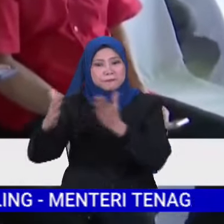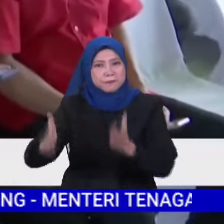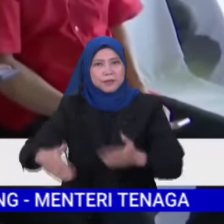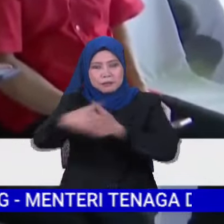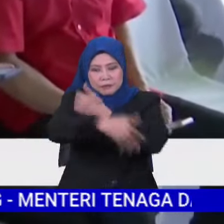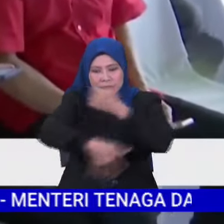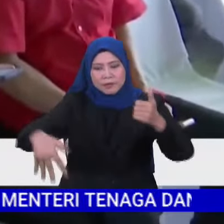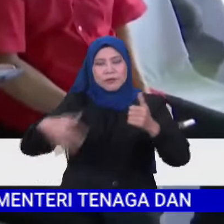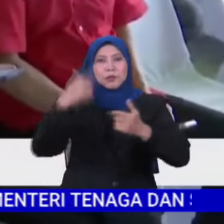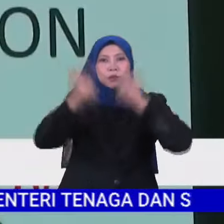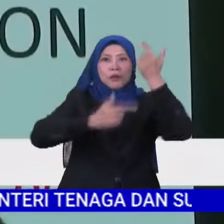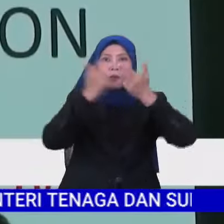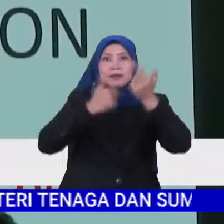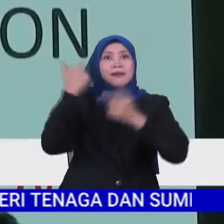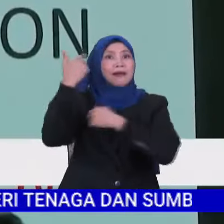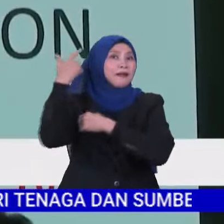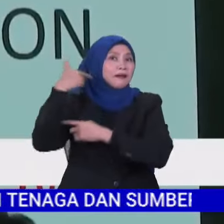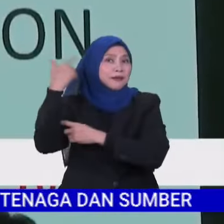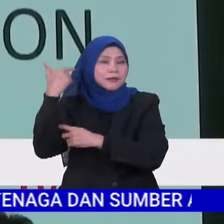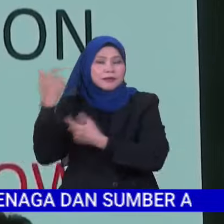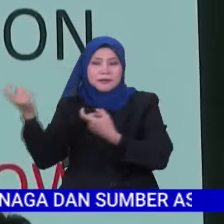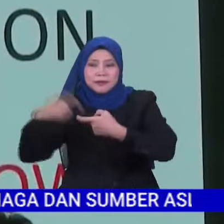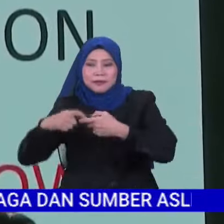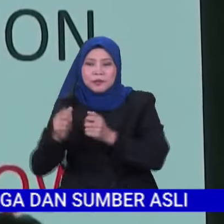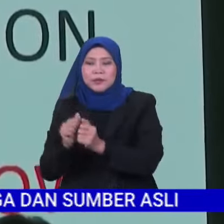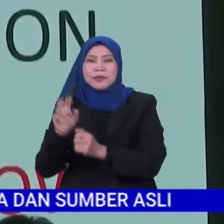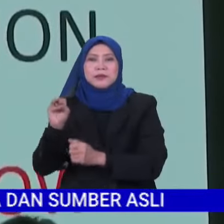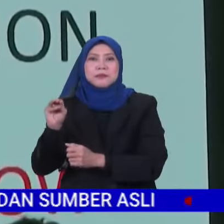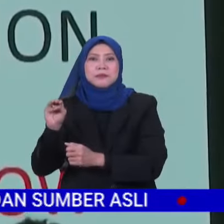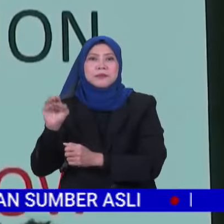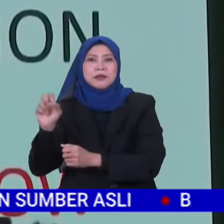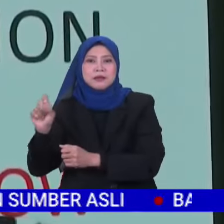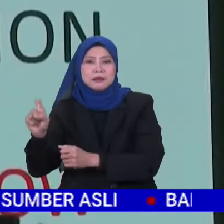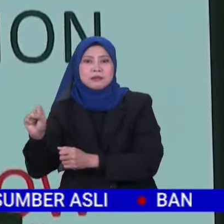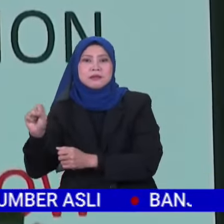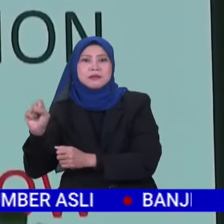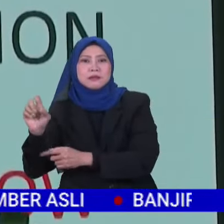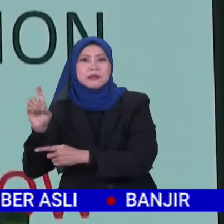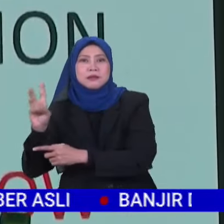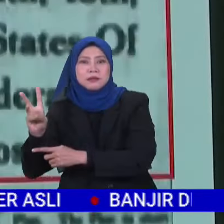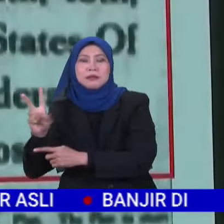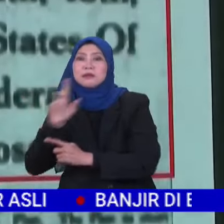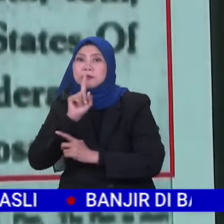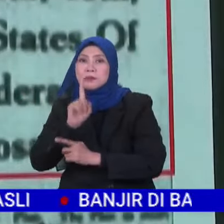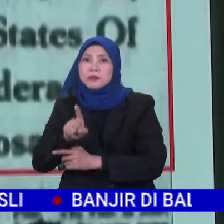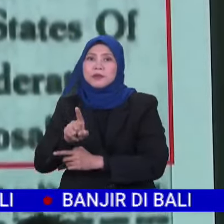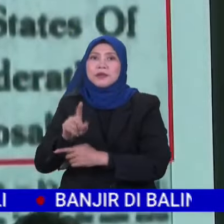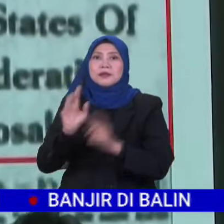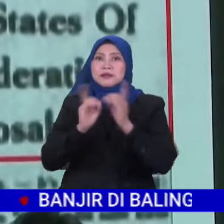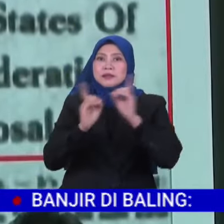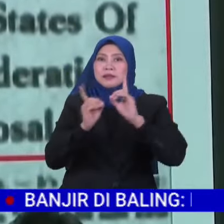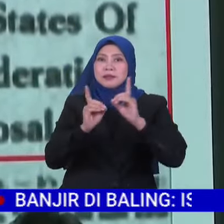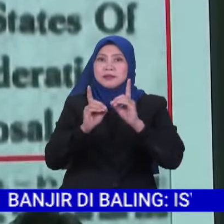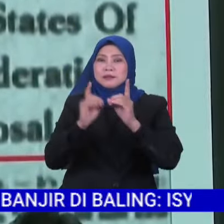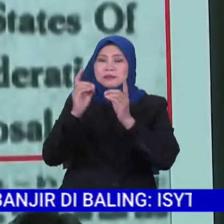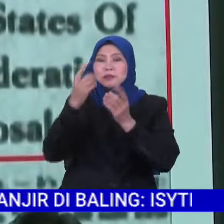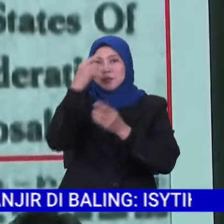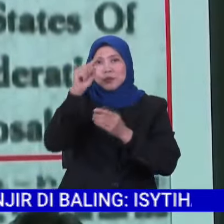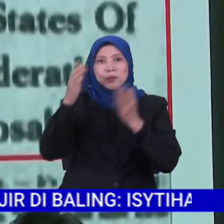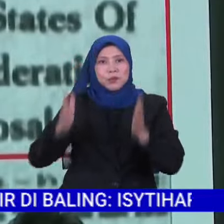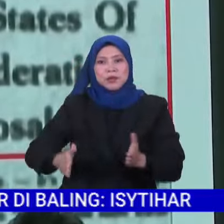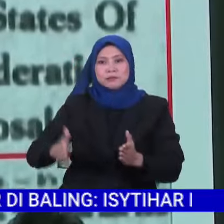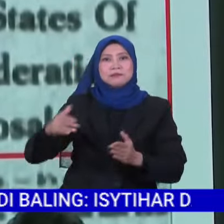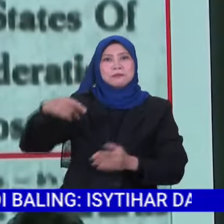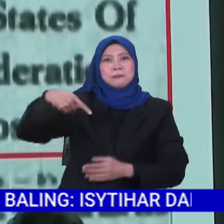mulai hasil lawatan Ke London berkenaan MSI three baru-baru ini termasuk pendataan digital kepada Pendatang